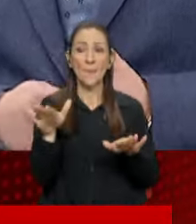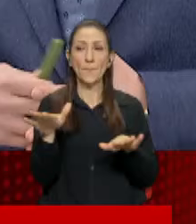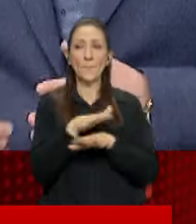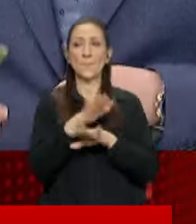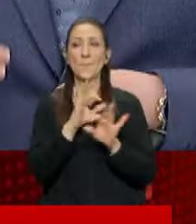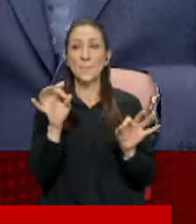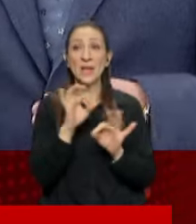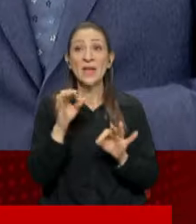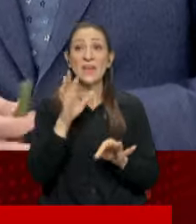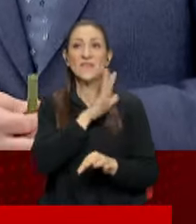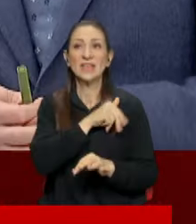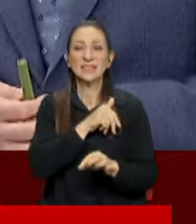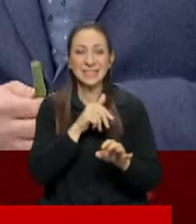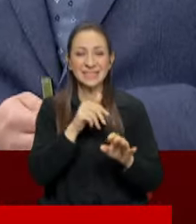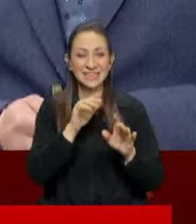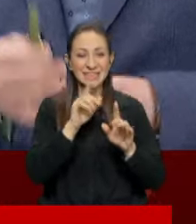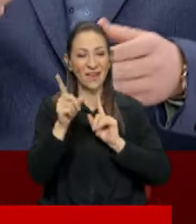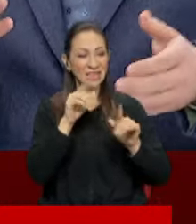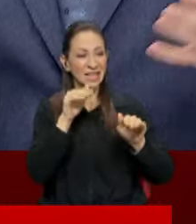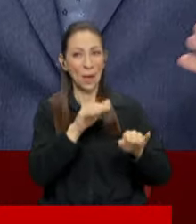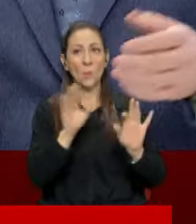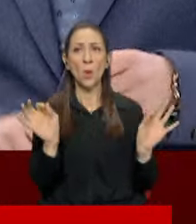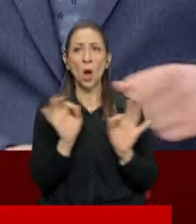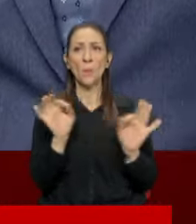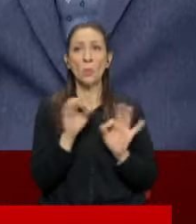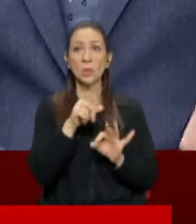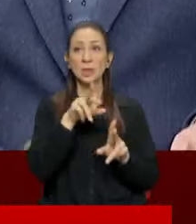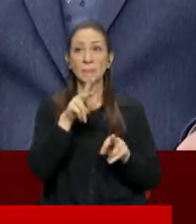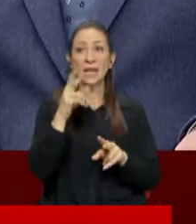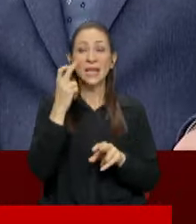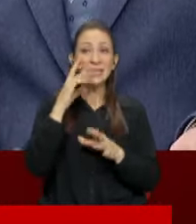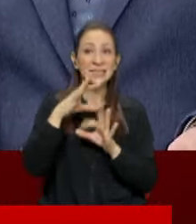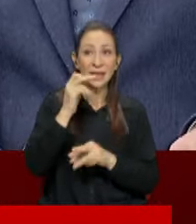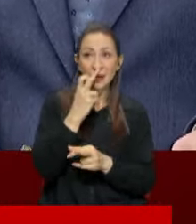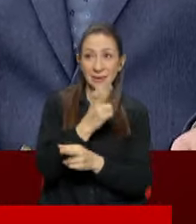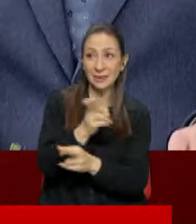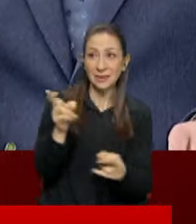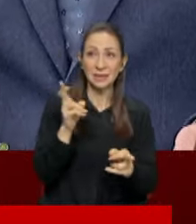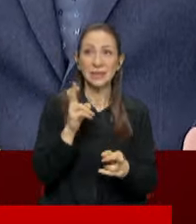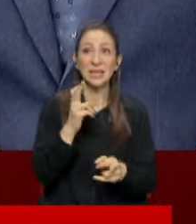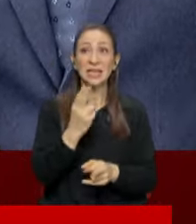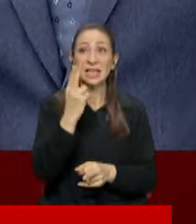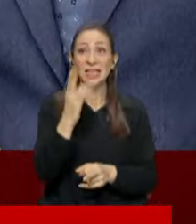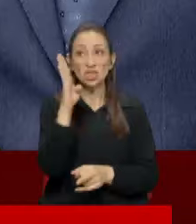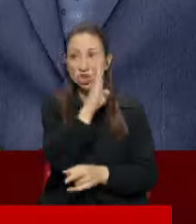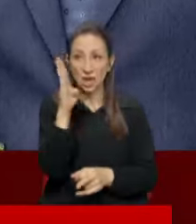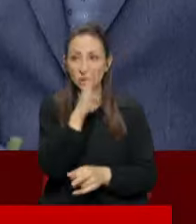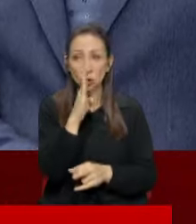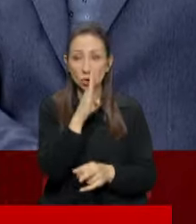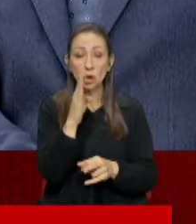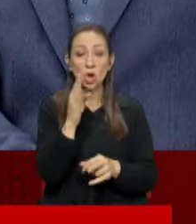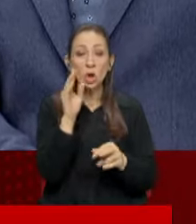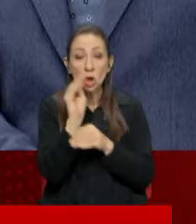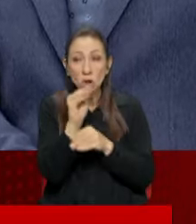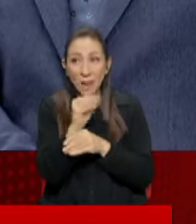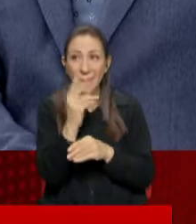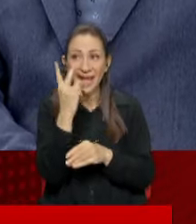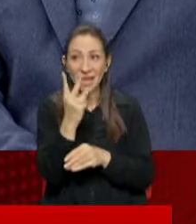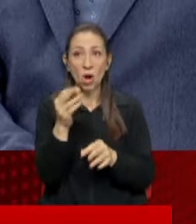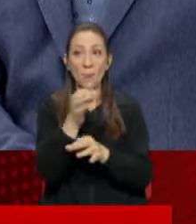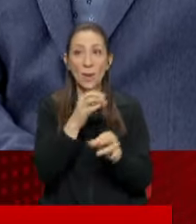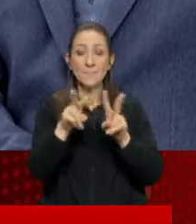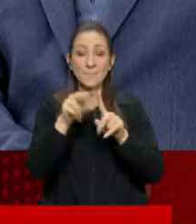kamuflaj Filistin davasına destek veriyor gibi görünüp işte bu şekilde insanları etkilemeye çalışan insanlardan 7 casus Köstebek 2 operasyonuyla dün